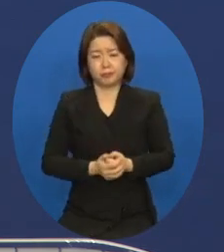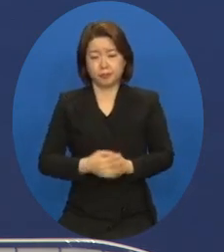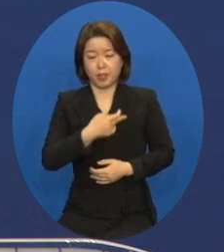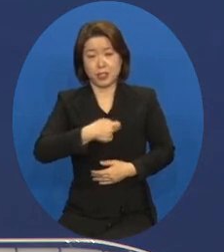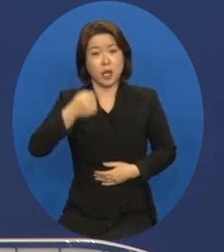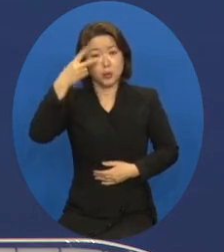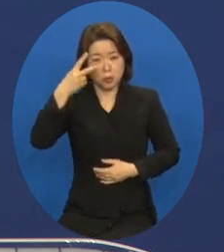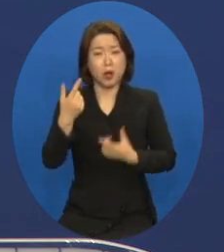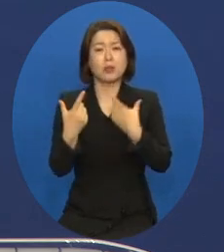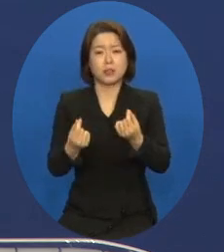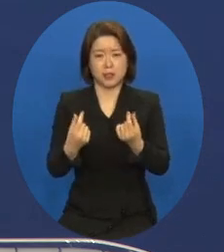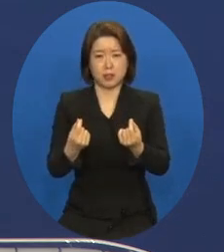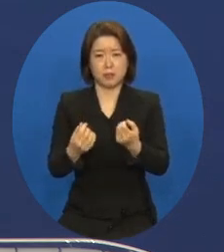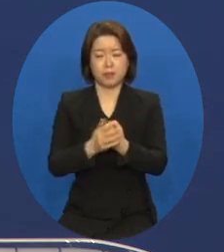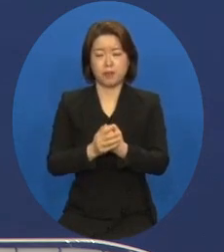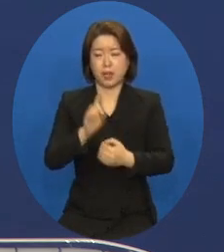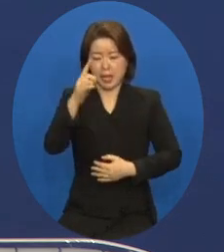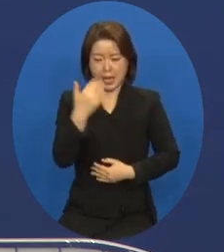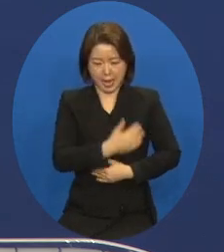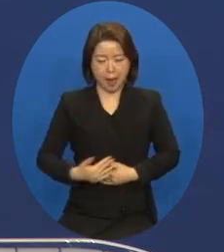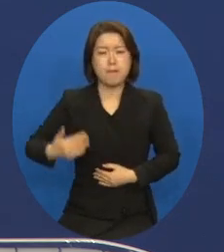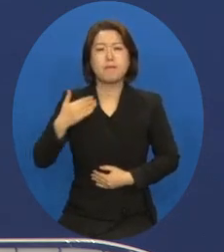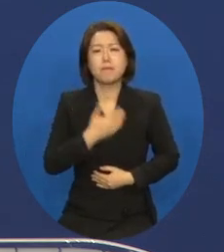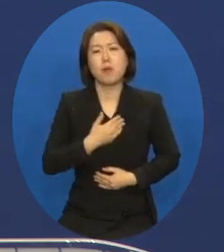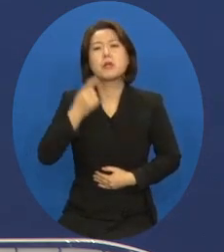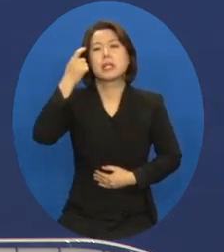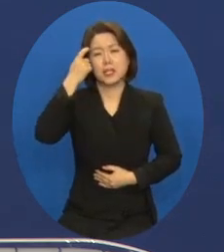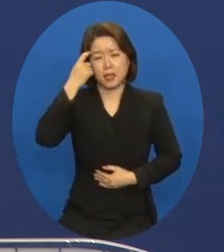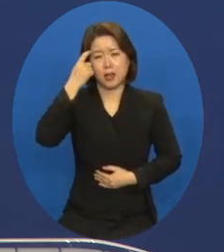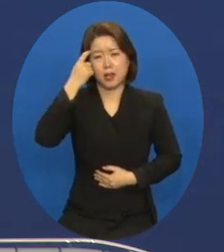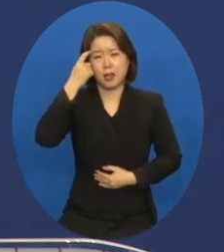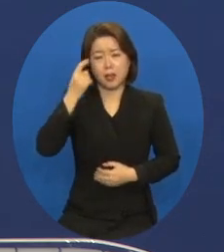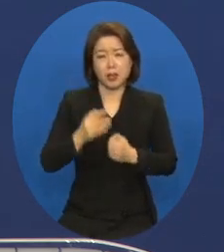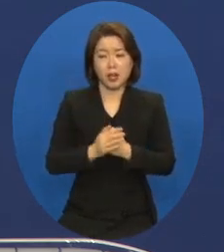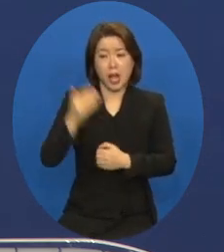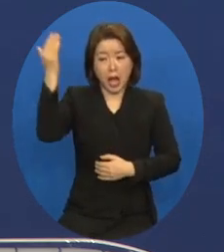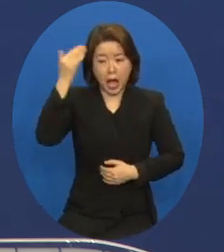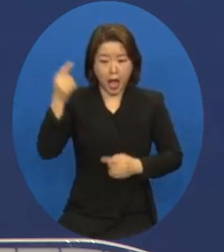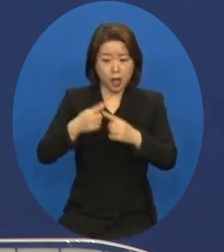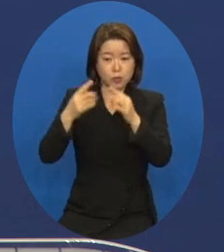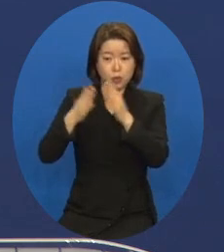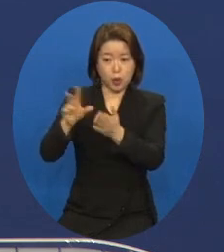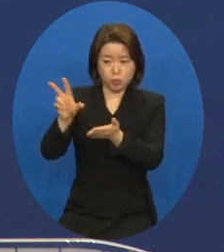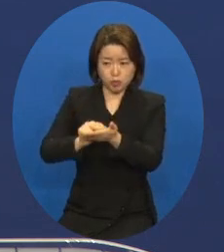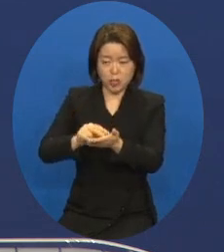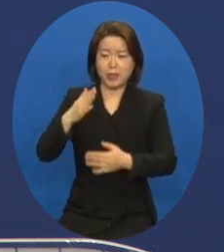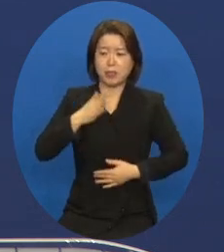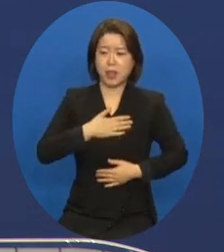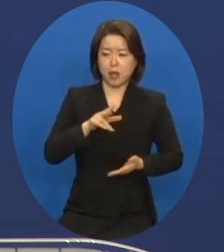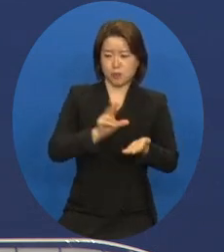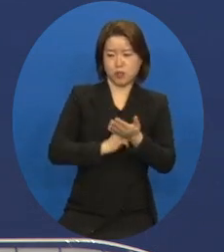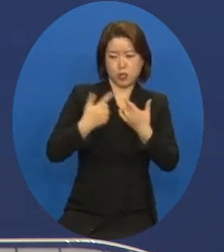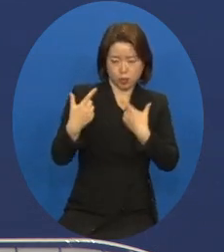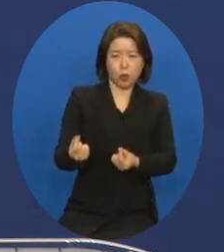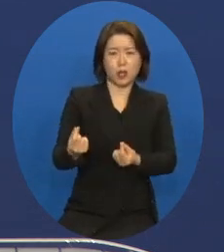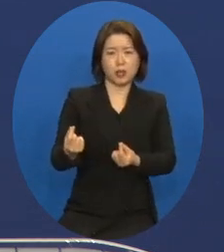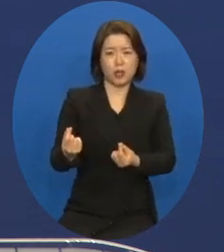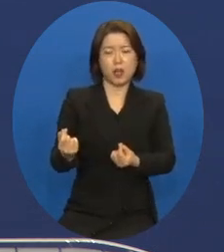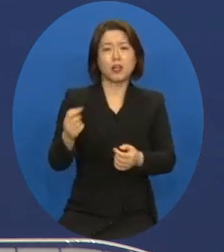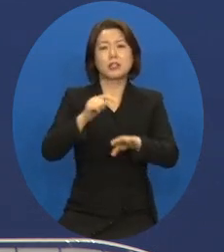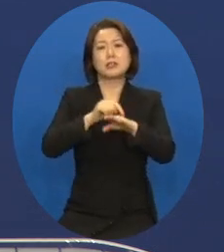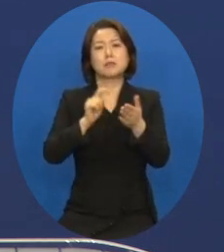바울처럼 한 몸이라 한국교회 문제가 곧 내 문제라 그럼 나 마음을